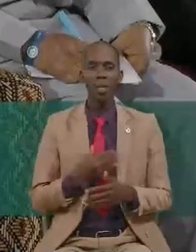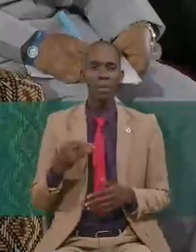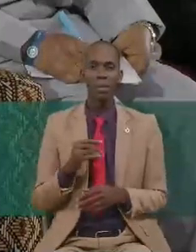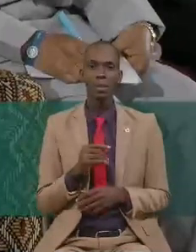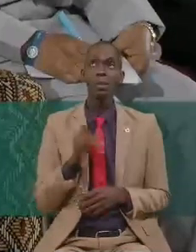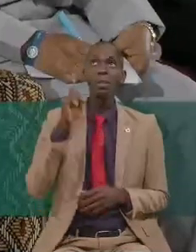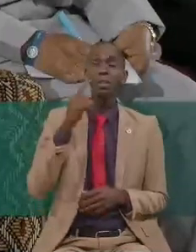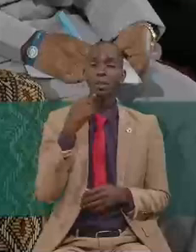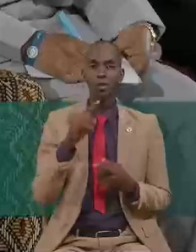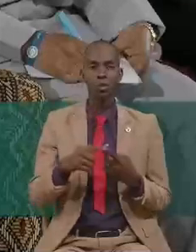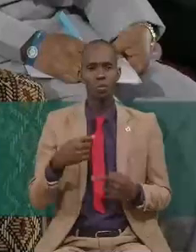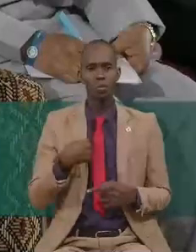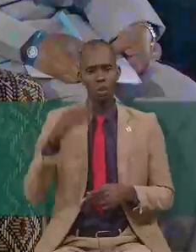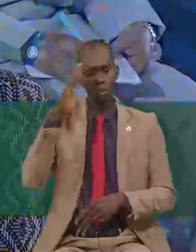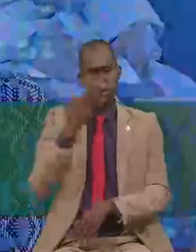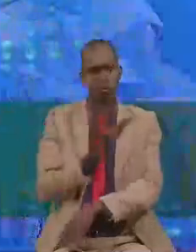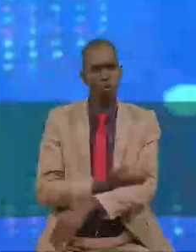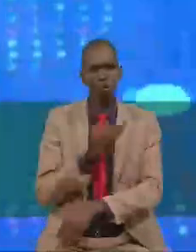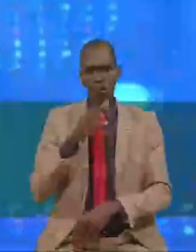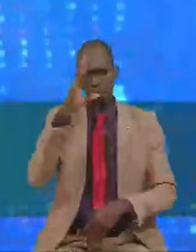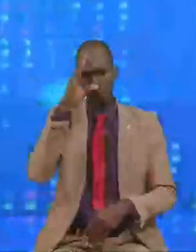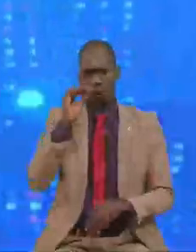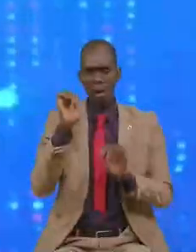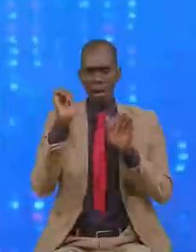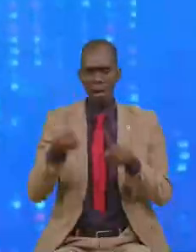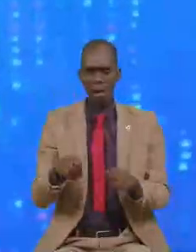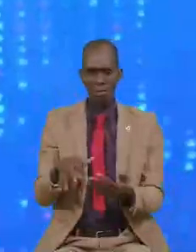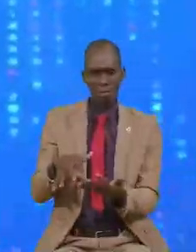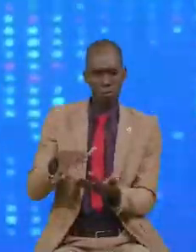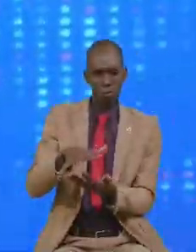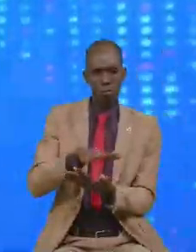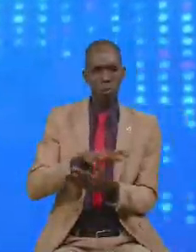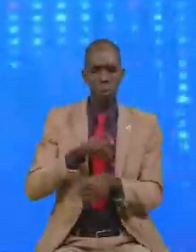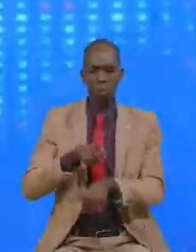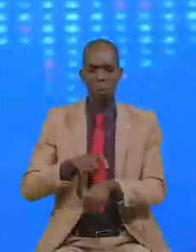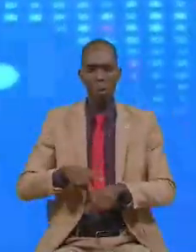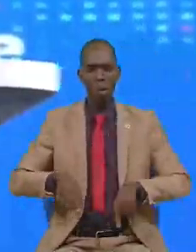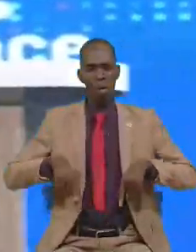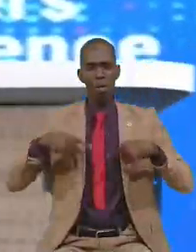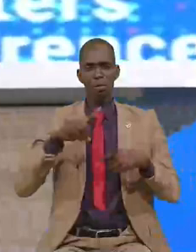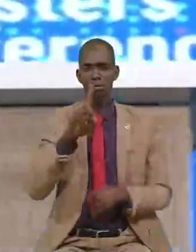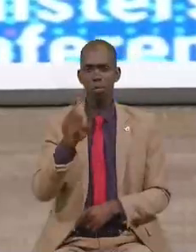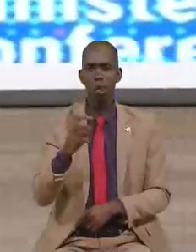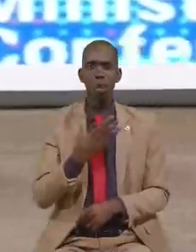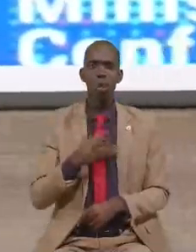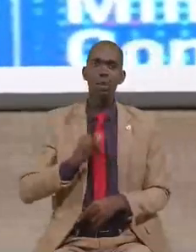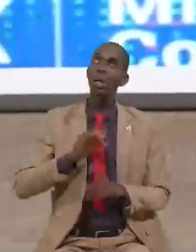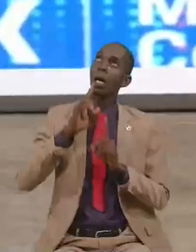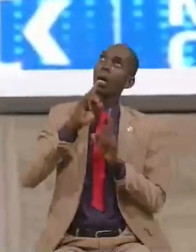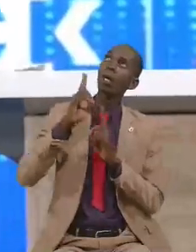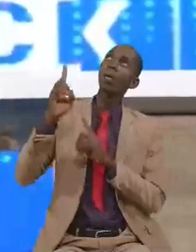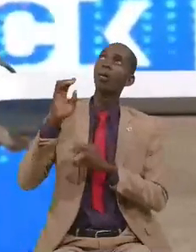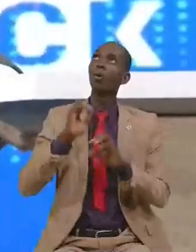l'homme, ces eaux pourront-ils revivre? Je répondis: Seigneur, tu le